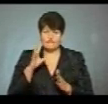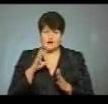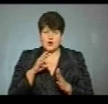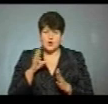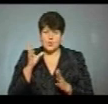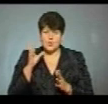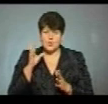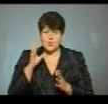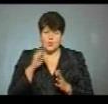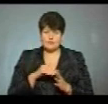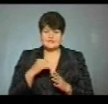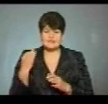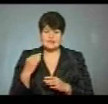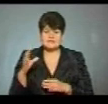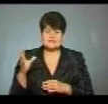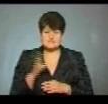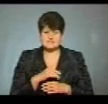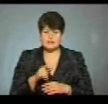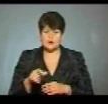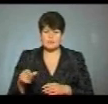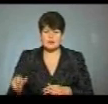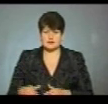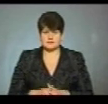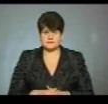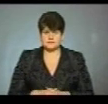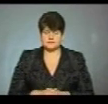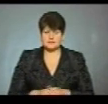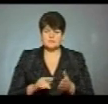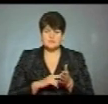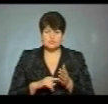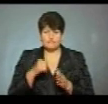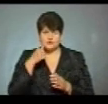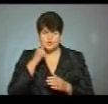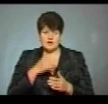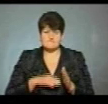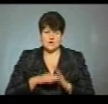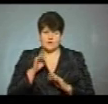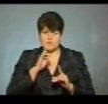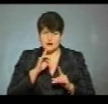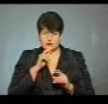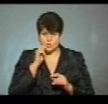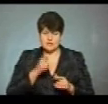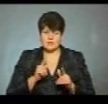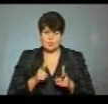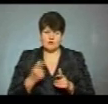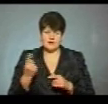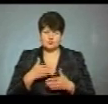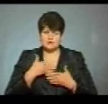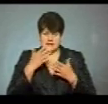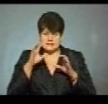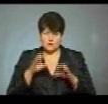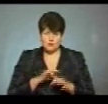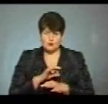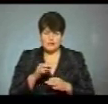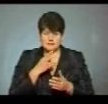інтереси всіх громадян. Зазначу, вчора Верховна Рада України погодила в першому читанні законопроєкт,